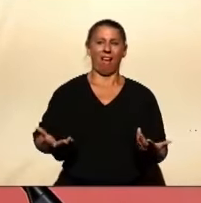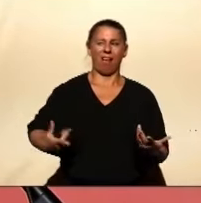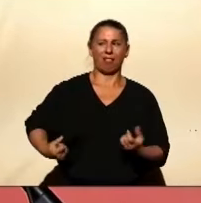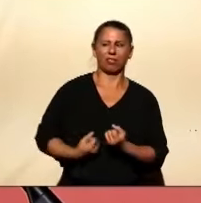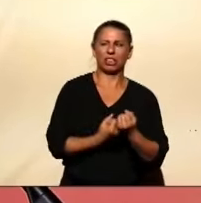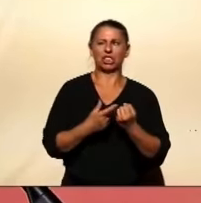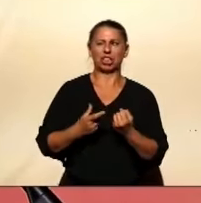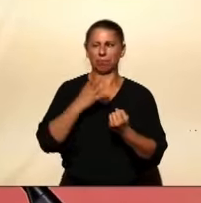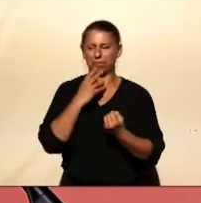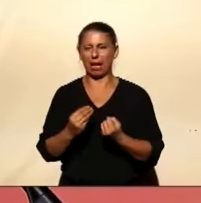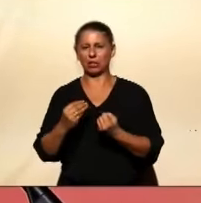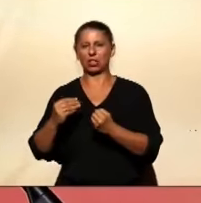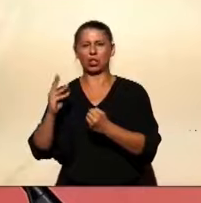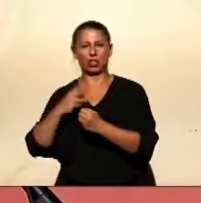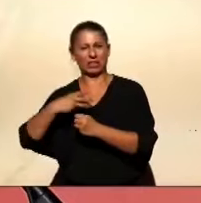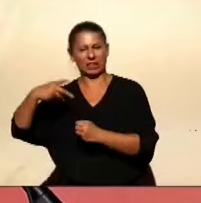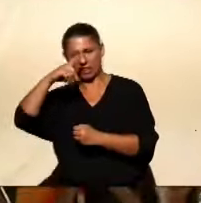της απέναντι στο λαό.